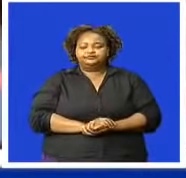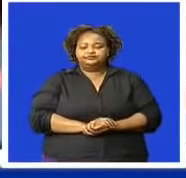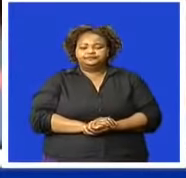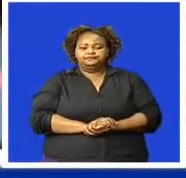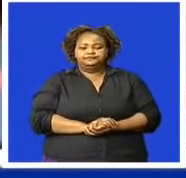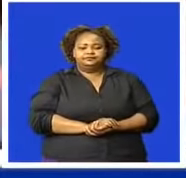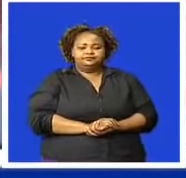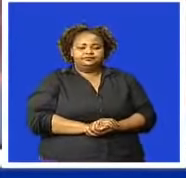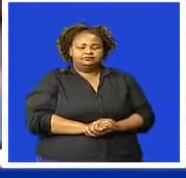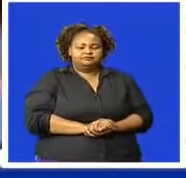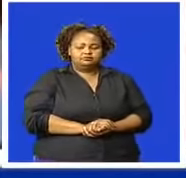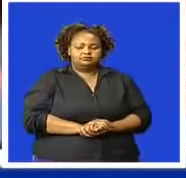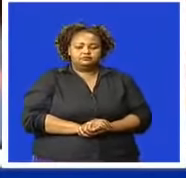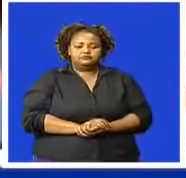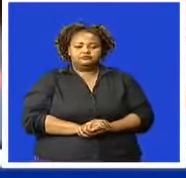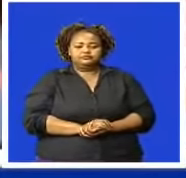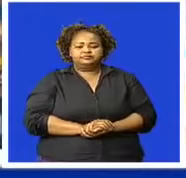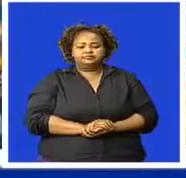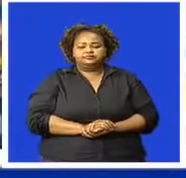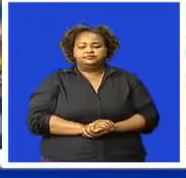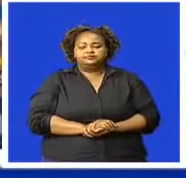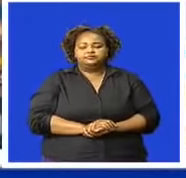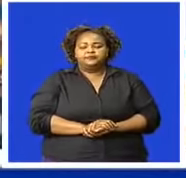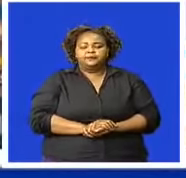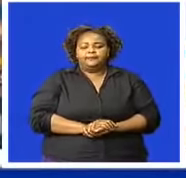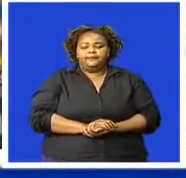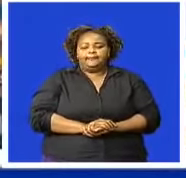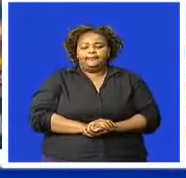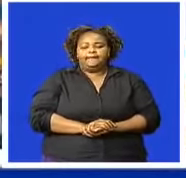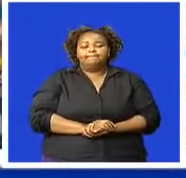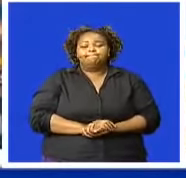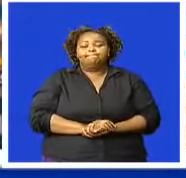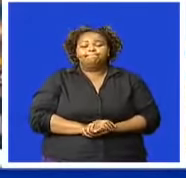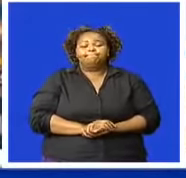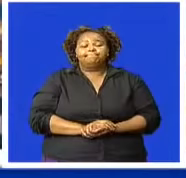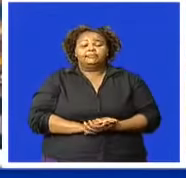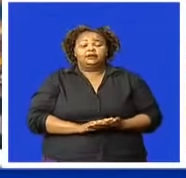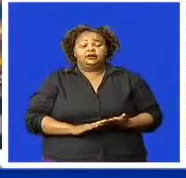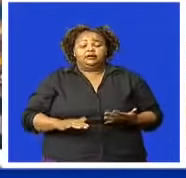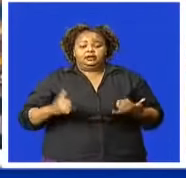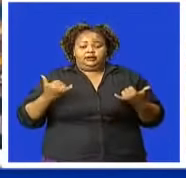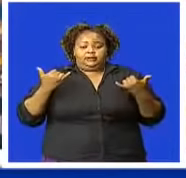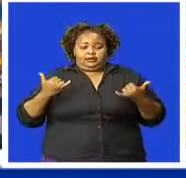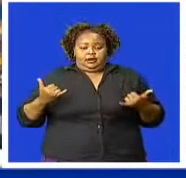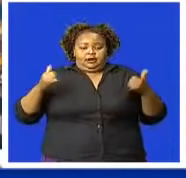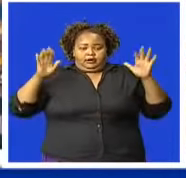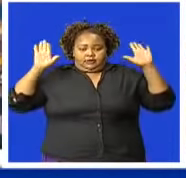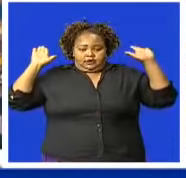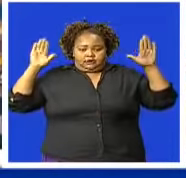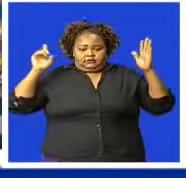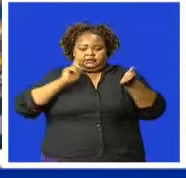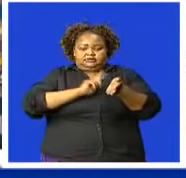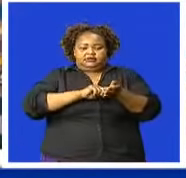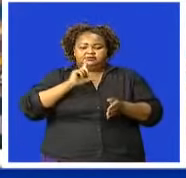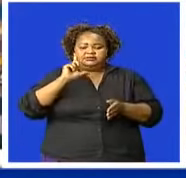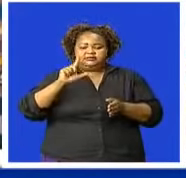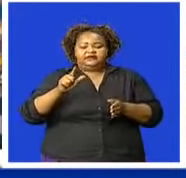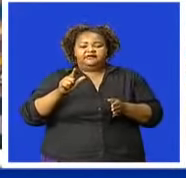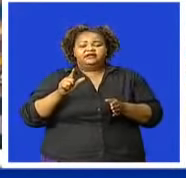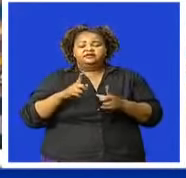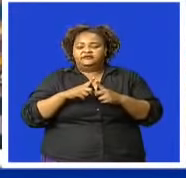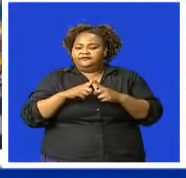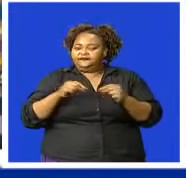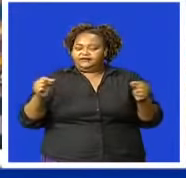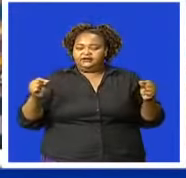nguFabrice Msonera eMbabane. Mazatla mahle athi guqethe insimbi yesikhombe isakanzi ke singakathi beke phasi